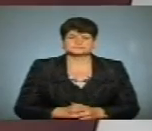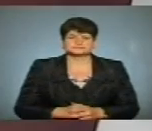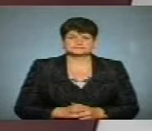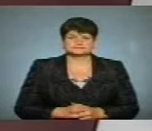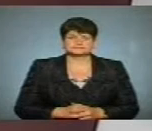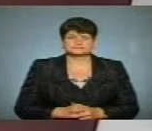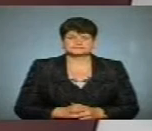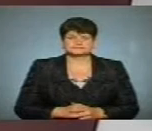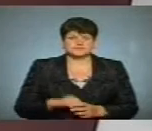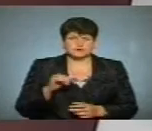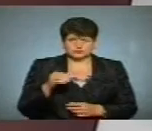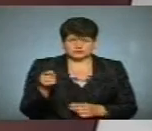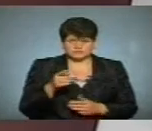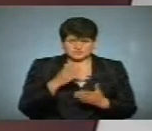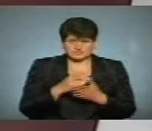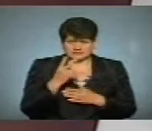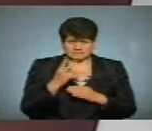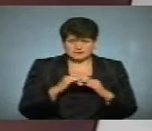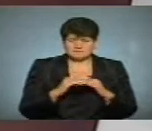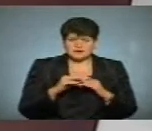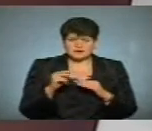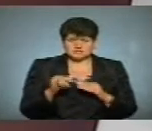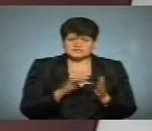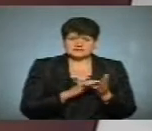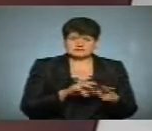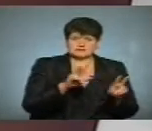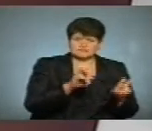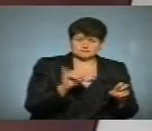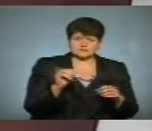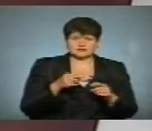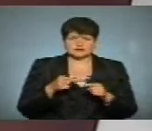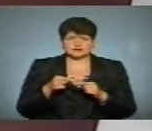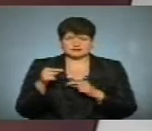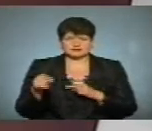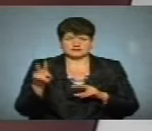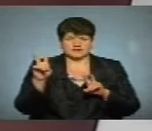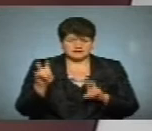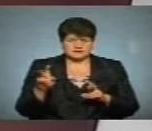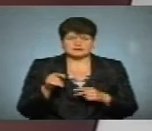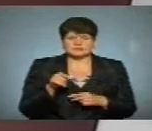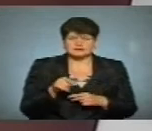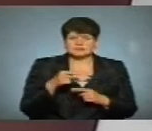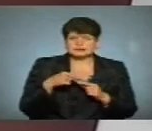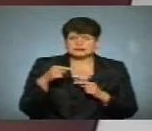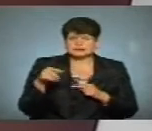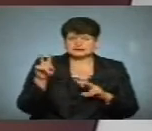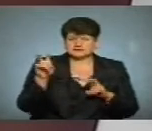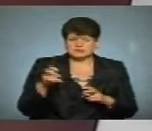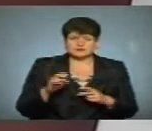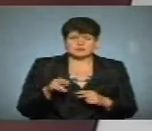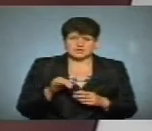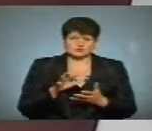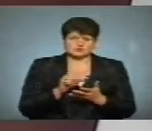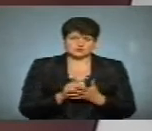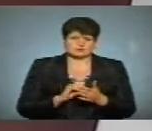Тернопіль. У Тернополі є два пляжі – Циганка та Дальній, каже Тарас Дячун. За його словами, Дальній пляж орендує